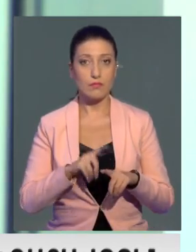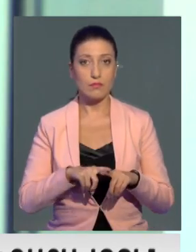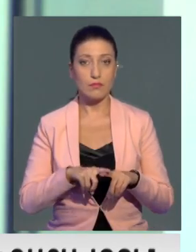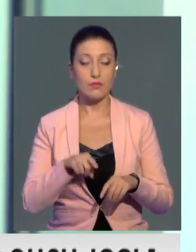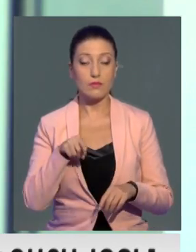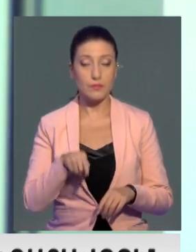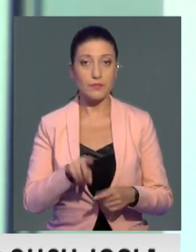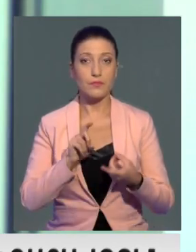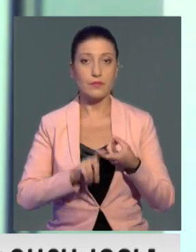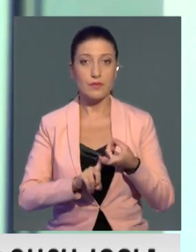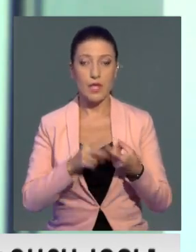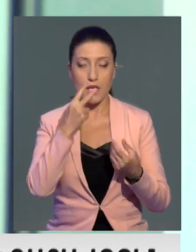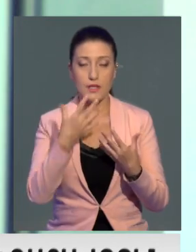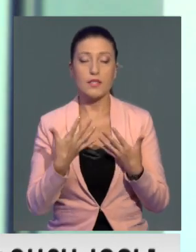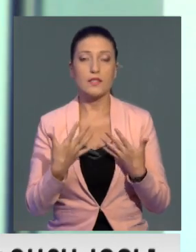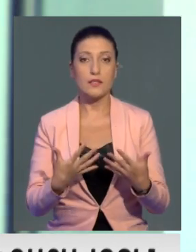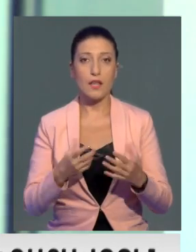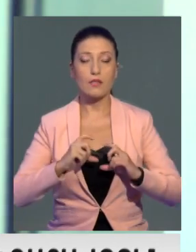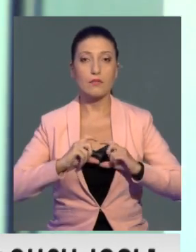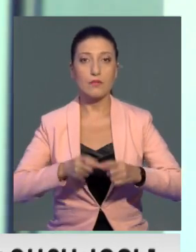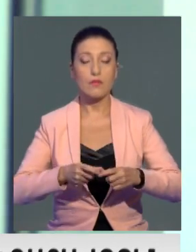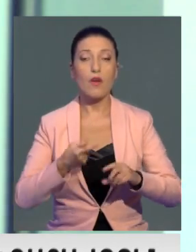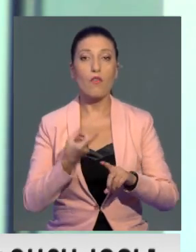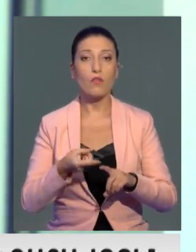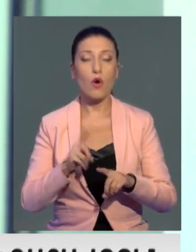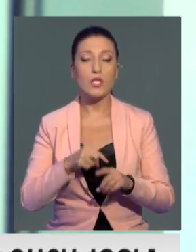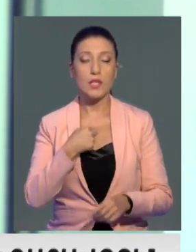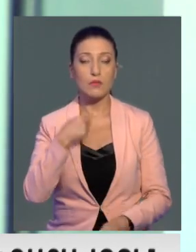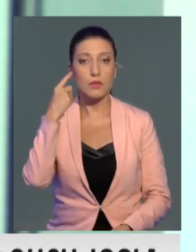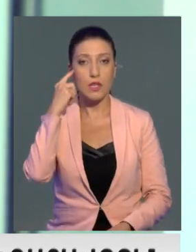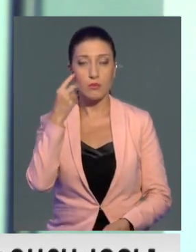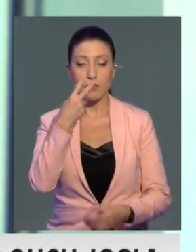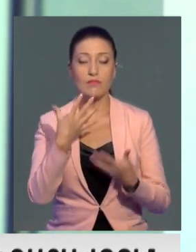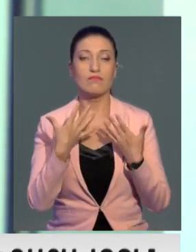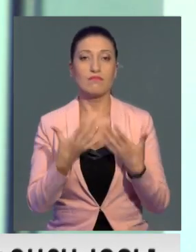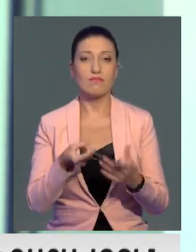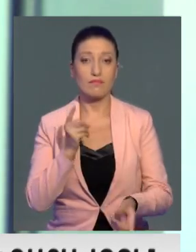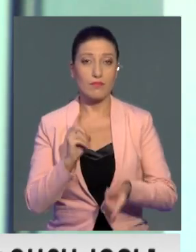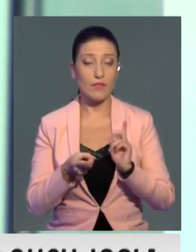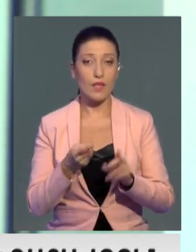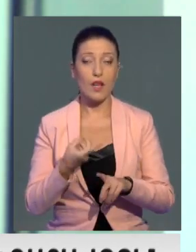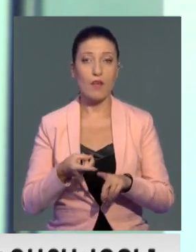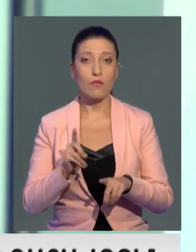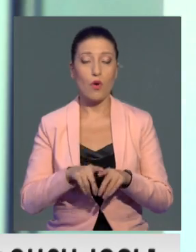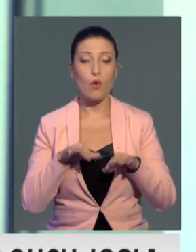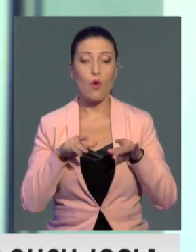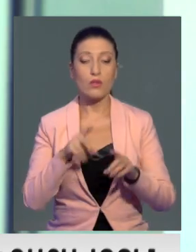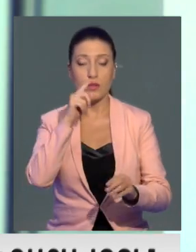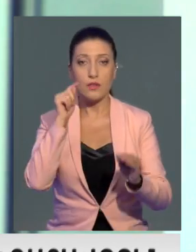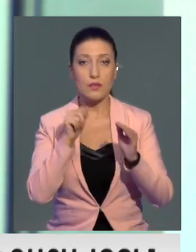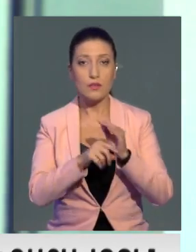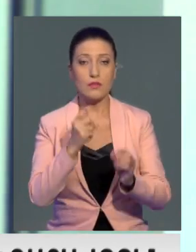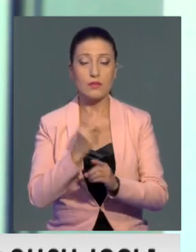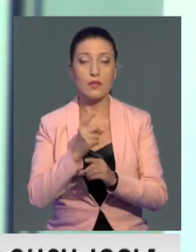սրանով հանդերձ հստակորեն արձանագրել, որ կարծում եմ ակնհայտ իրողություն է, որ գործառութային անձեռմխելիության